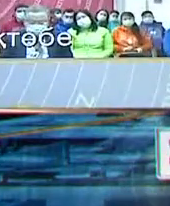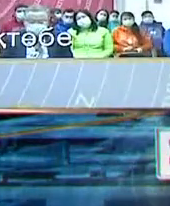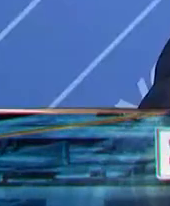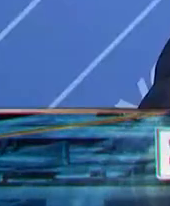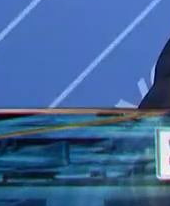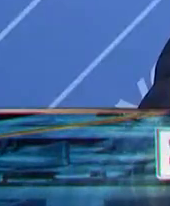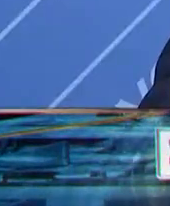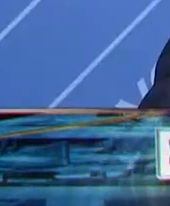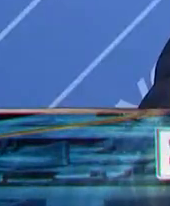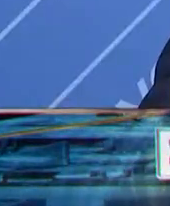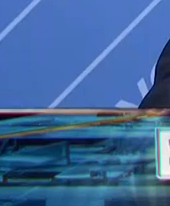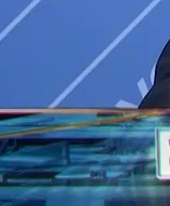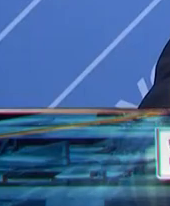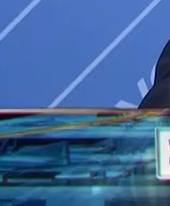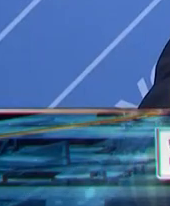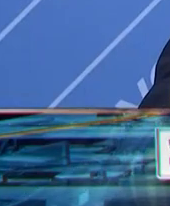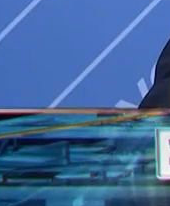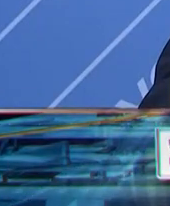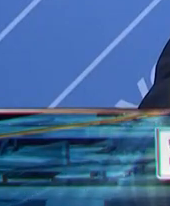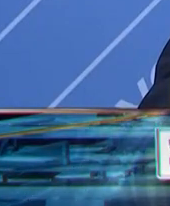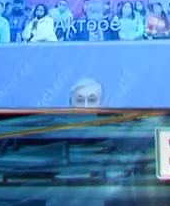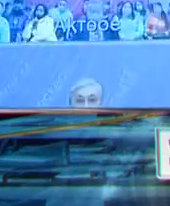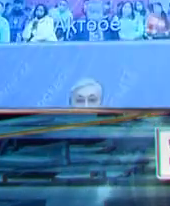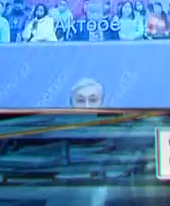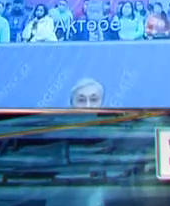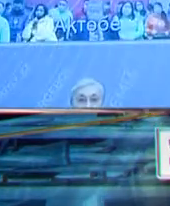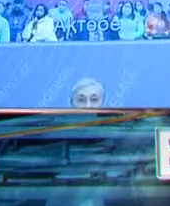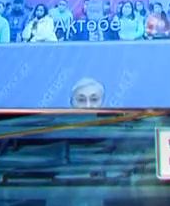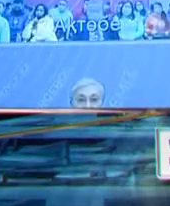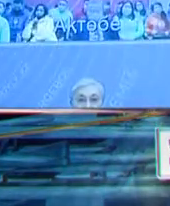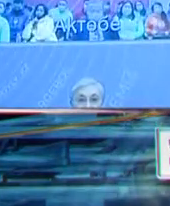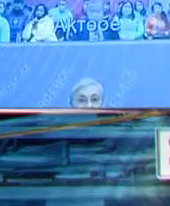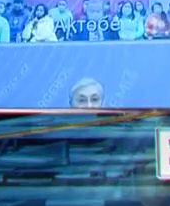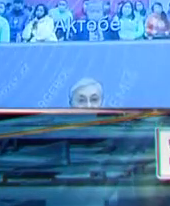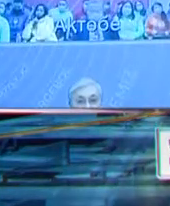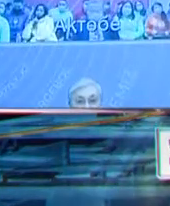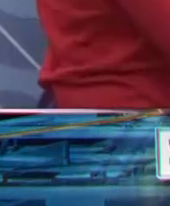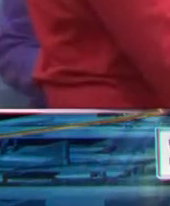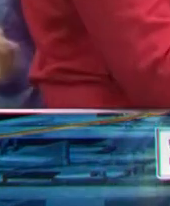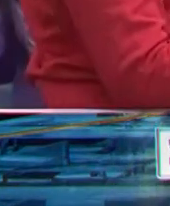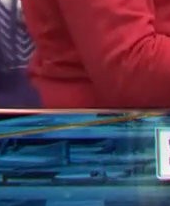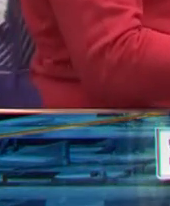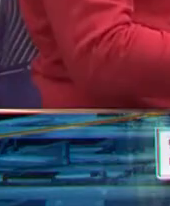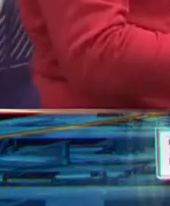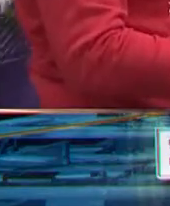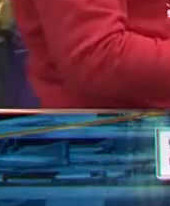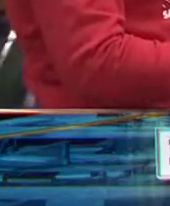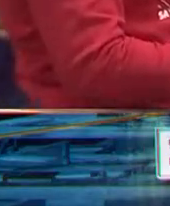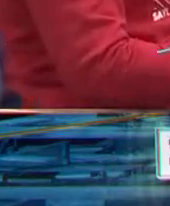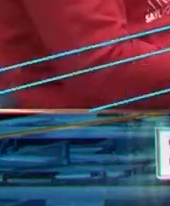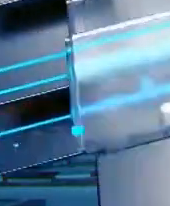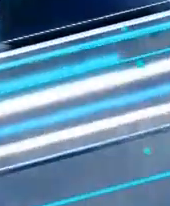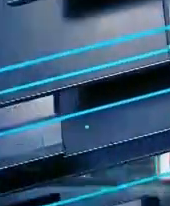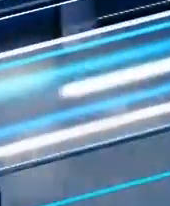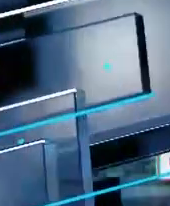2020. 100 мыңнан аса волонтер 1 миллионнан аса адамға қол ұшын созды. Бүгін еріктілер жылы салтанатты түрде жабылды.